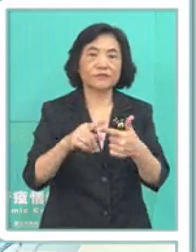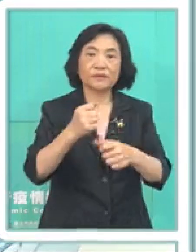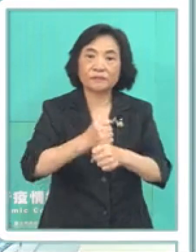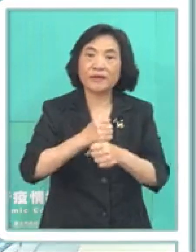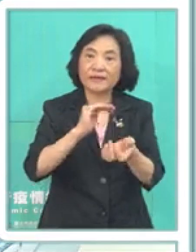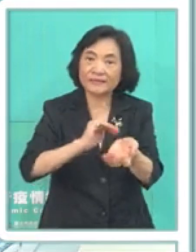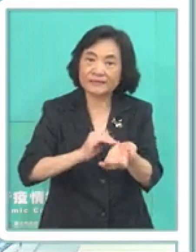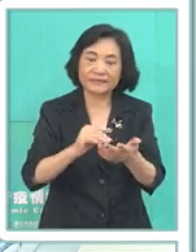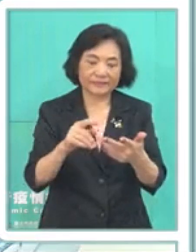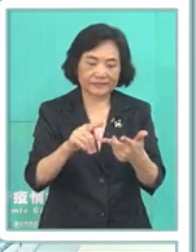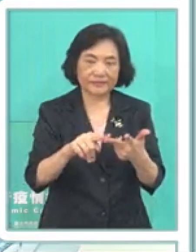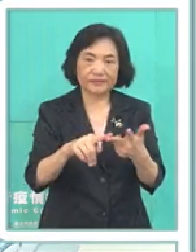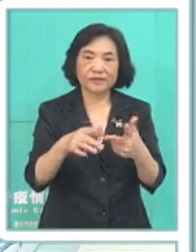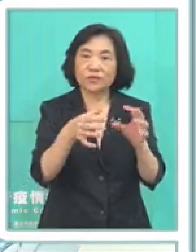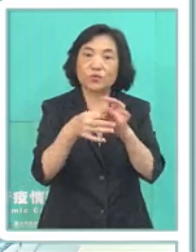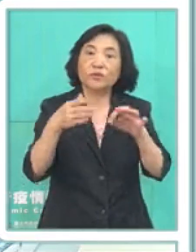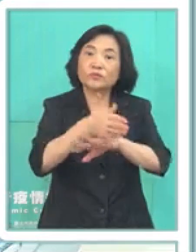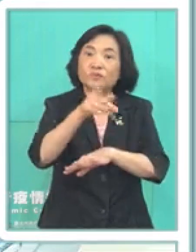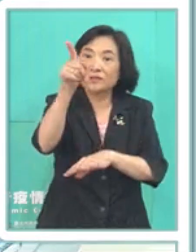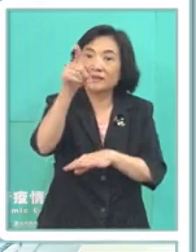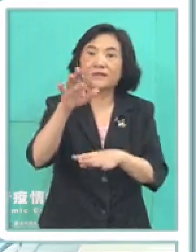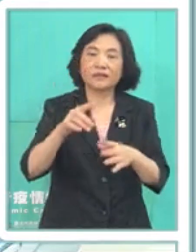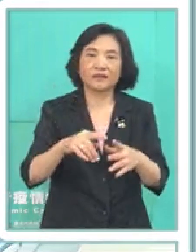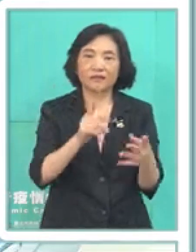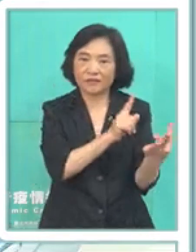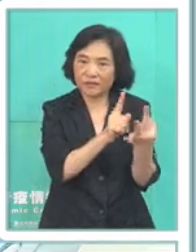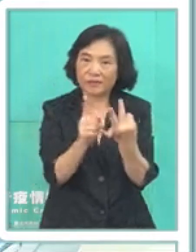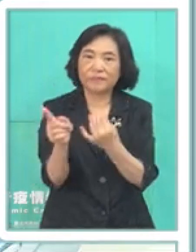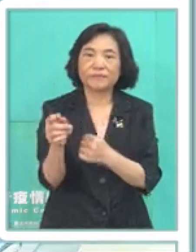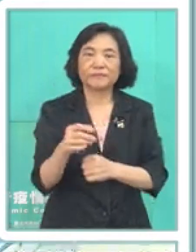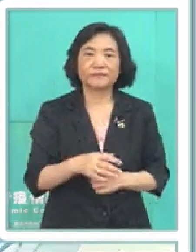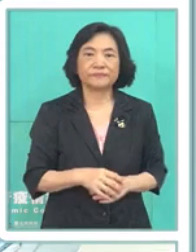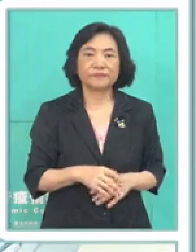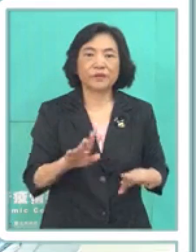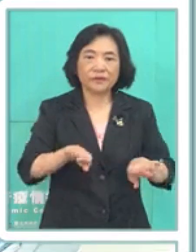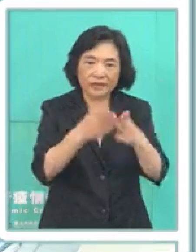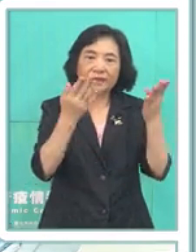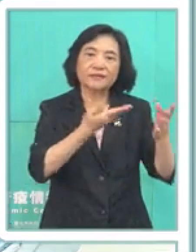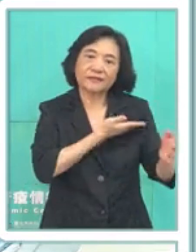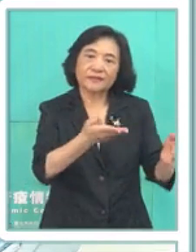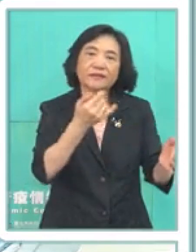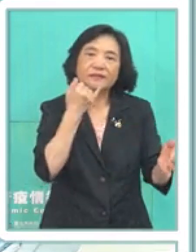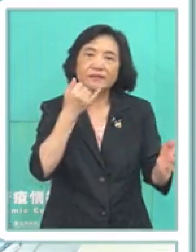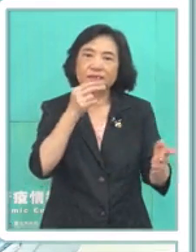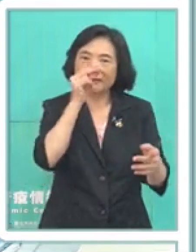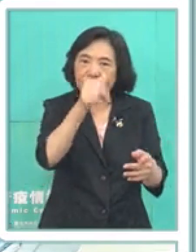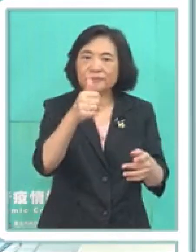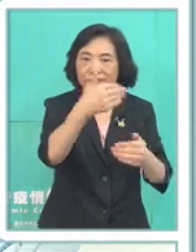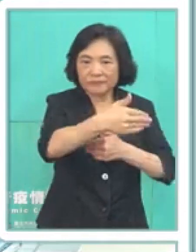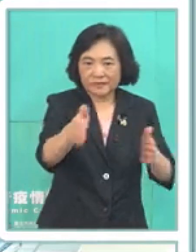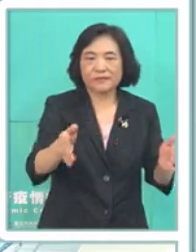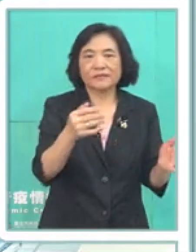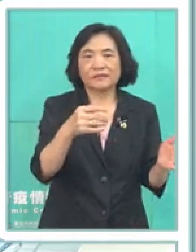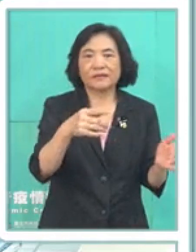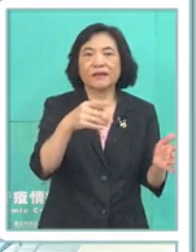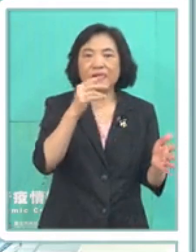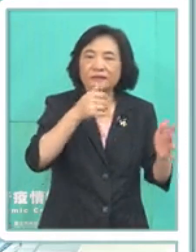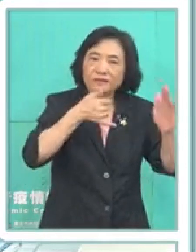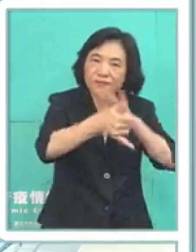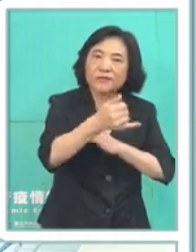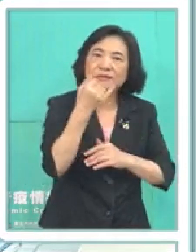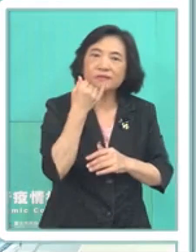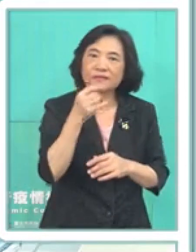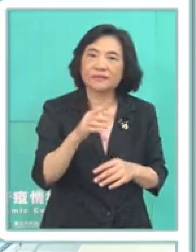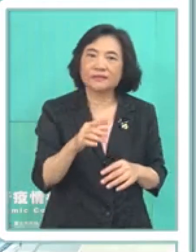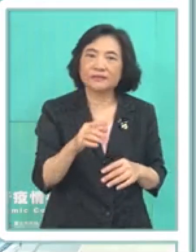街、关渡医院。等等，那都会开设这个特别的门诊，那希望市民可